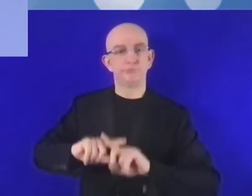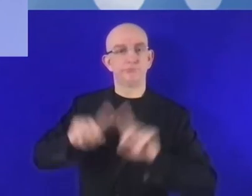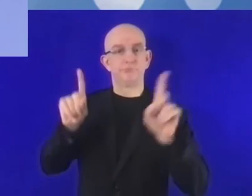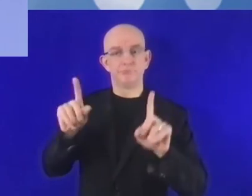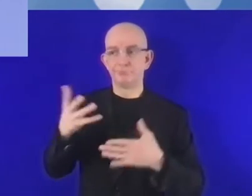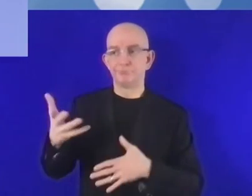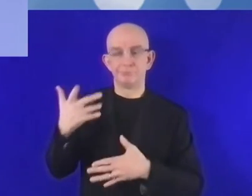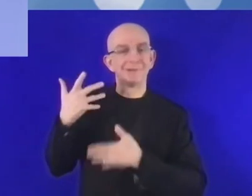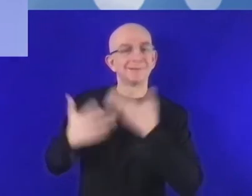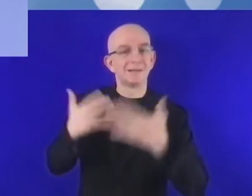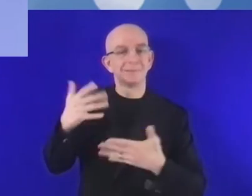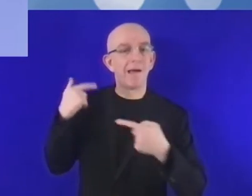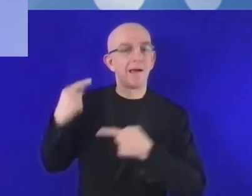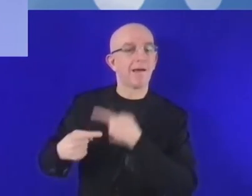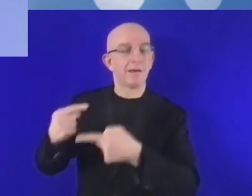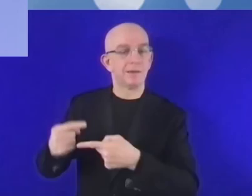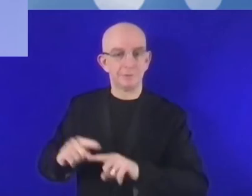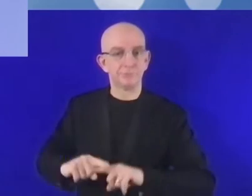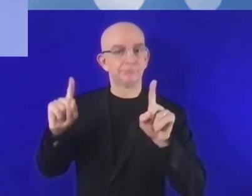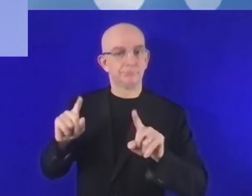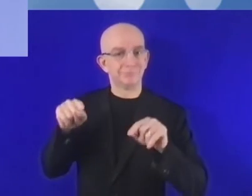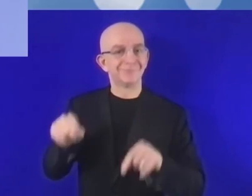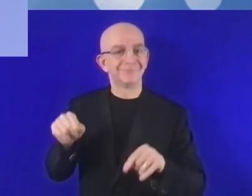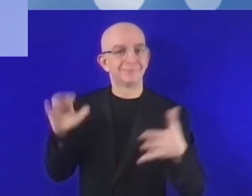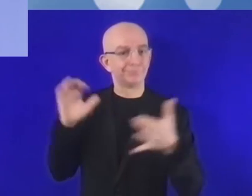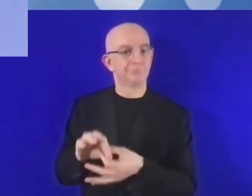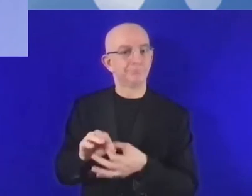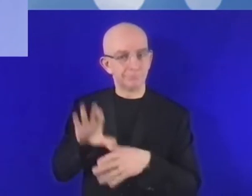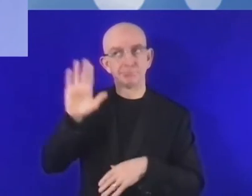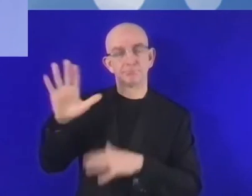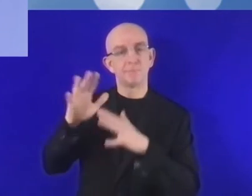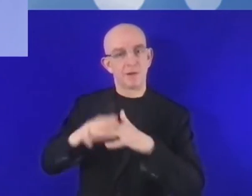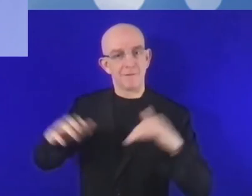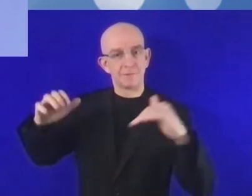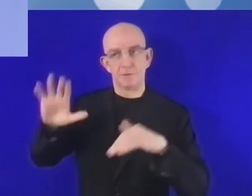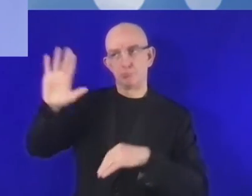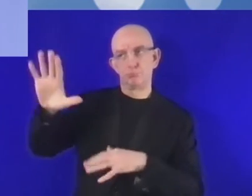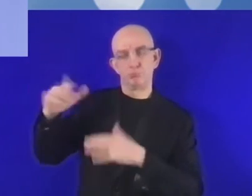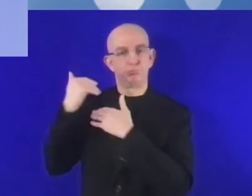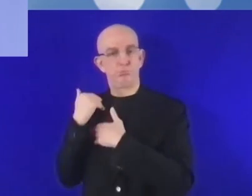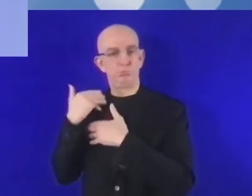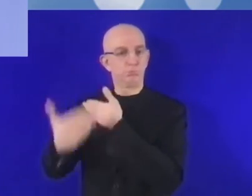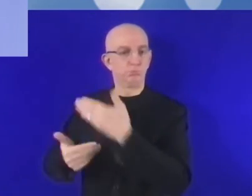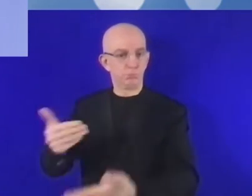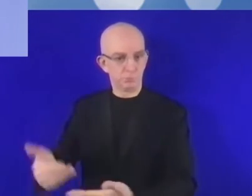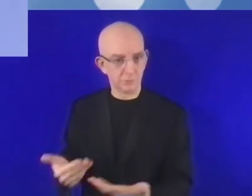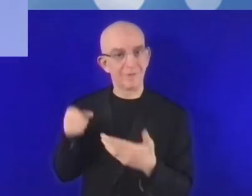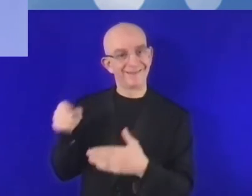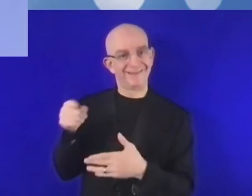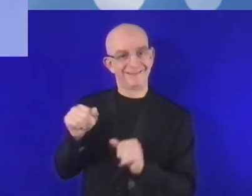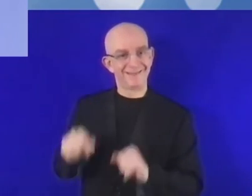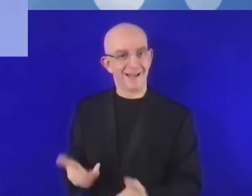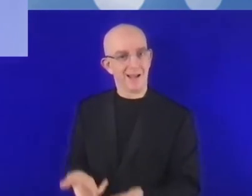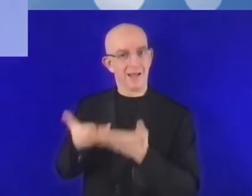по использованию нетрадиционных данных. Это, конечно, требует больших усилий с точки зрения